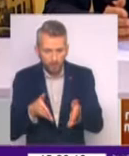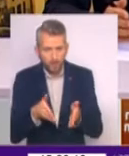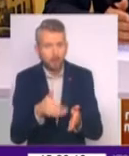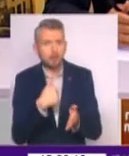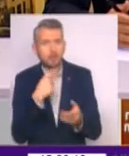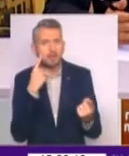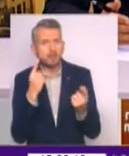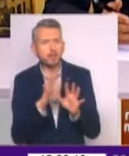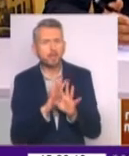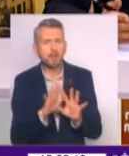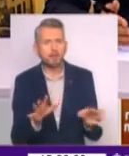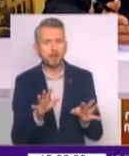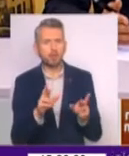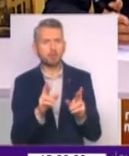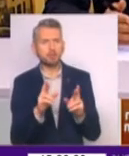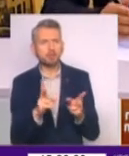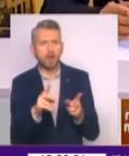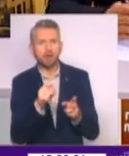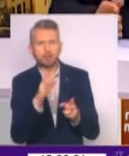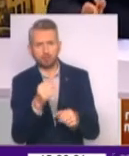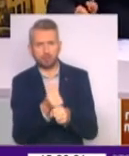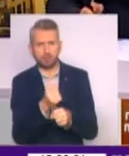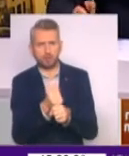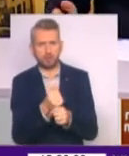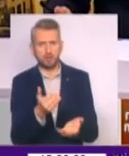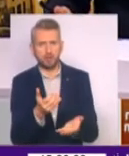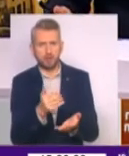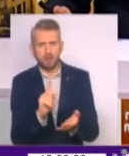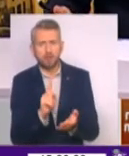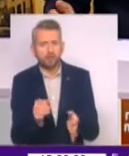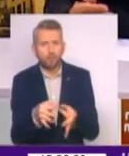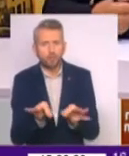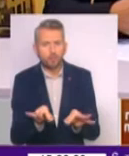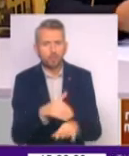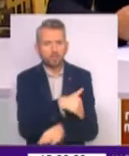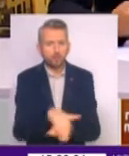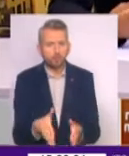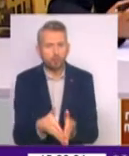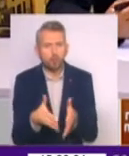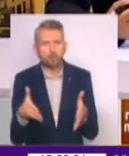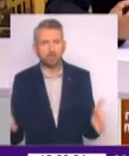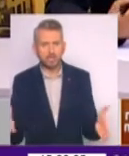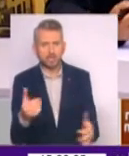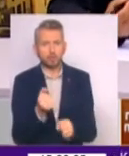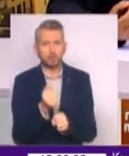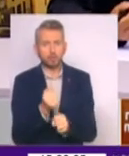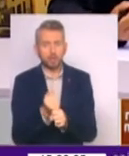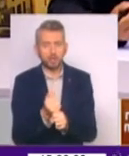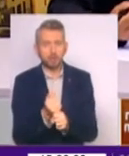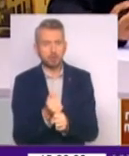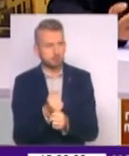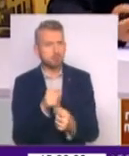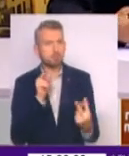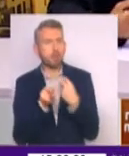не уявляю архітектурне рішення, яке дозволить розширити цю вулицю, зробити її однією з